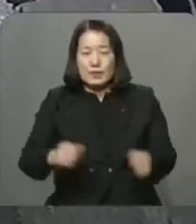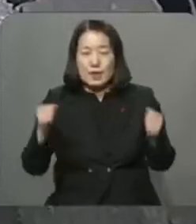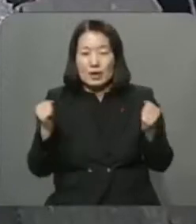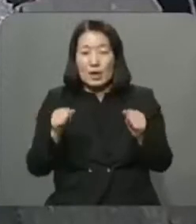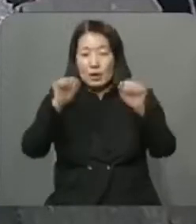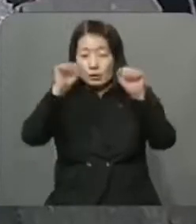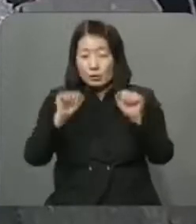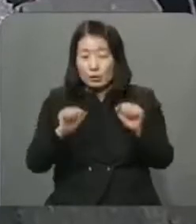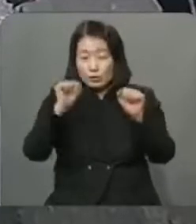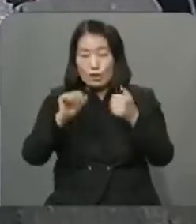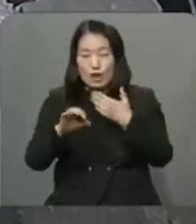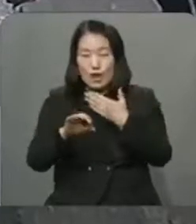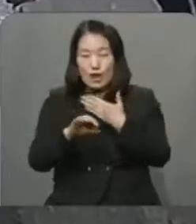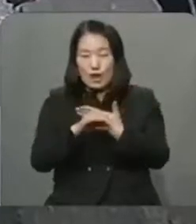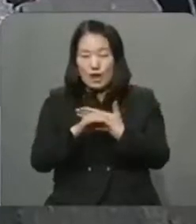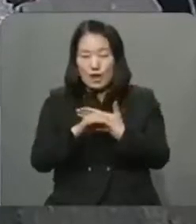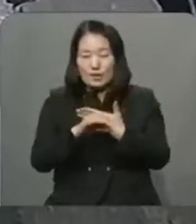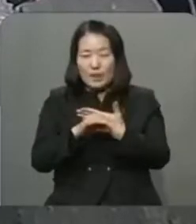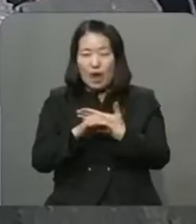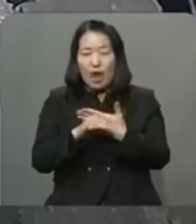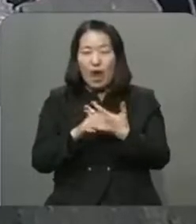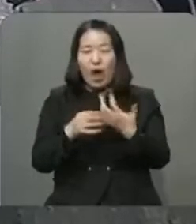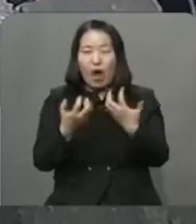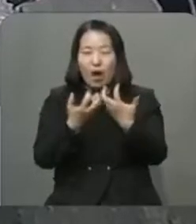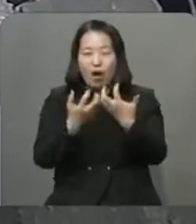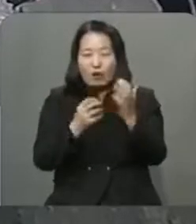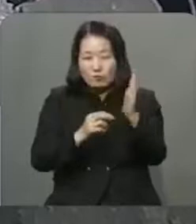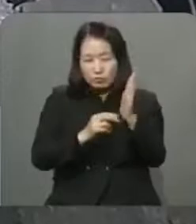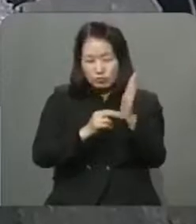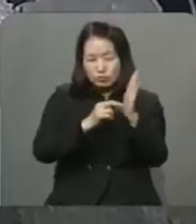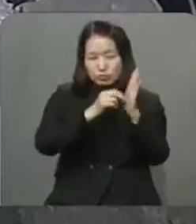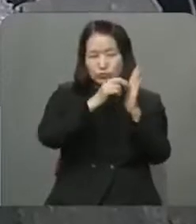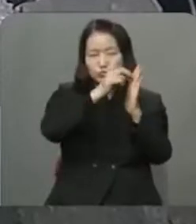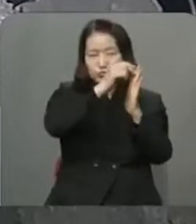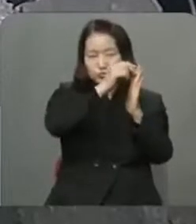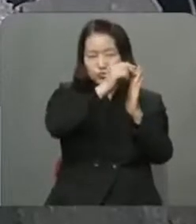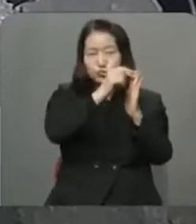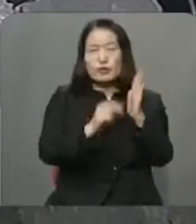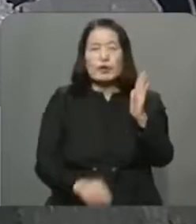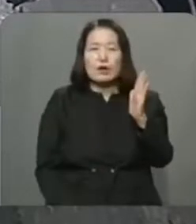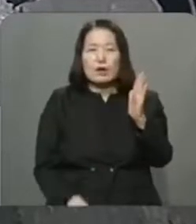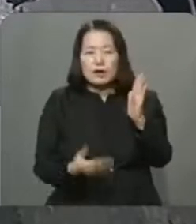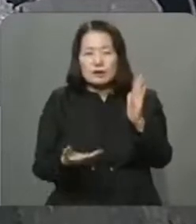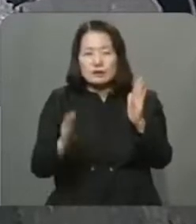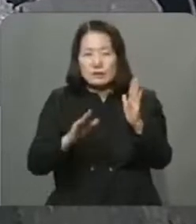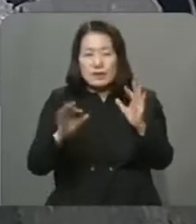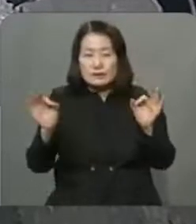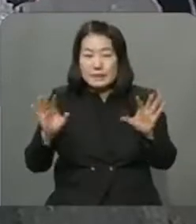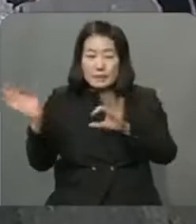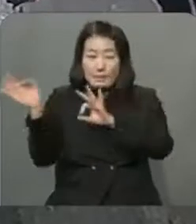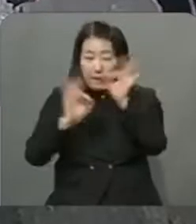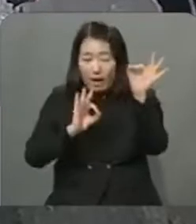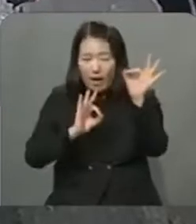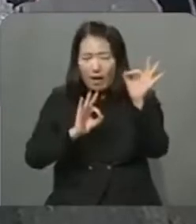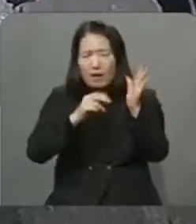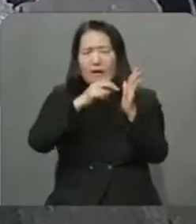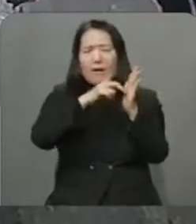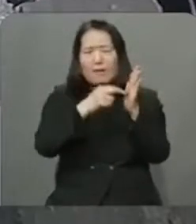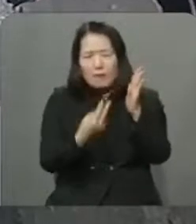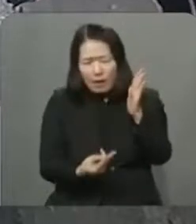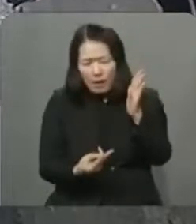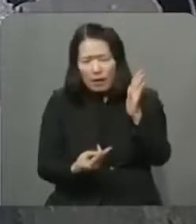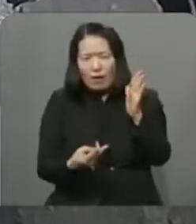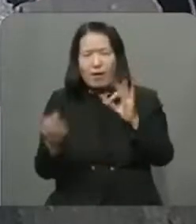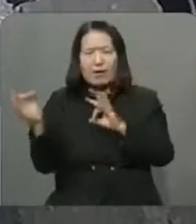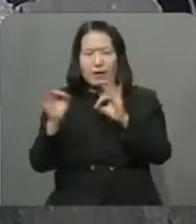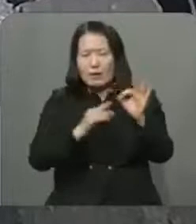겨울 스포츠 하면 빼놓을 수 없는 게 얼음 절벽을 오르는 빙벽 등반입니다. 하지만 아차하는 순간 큰 사고가 날수